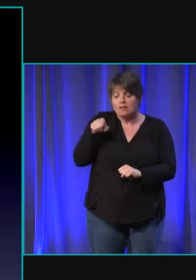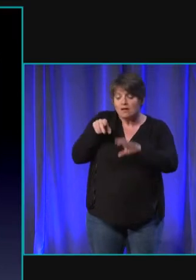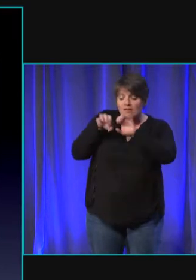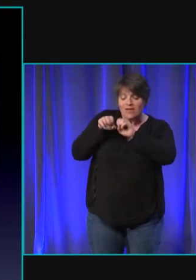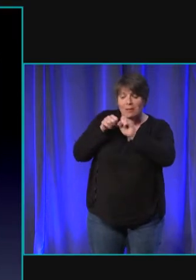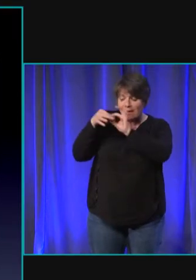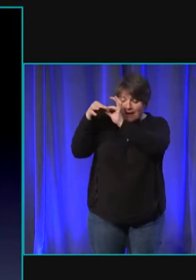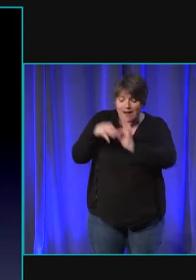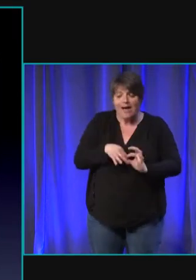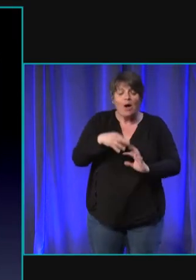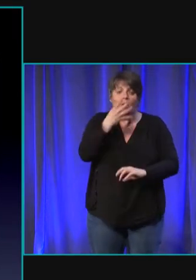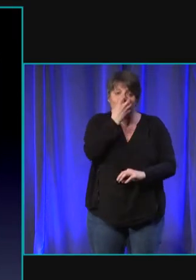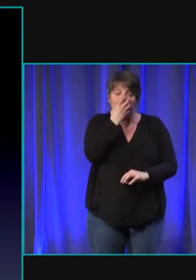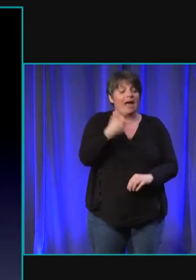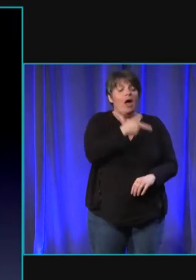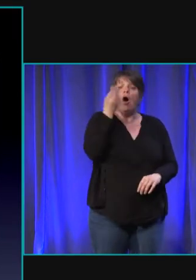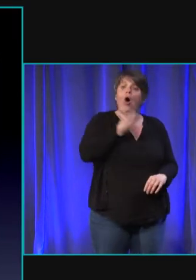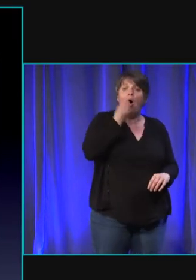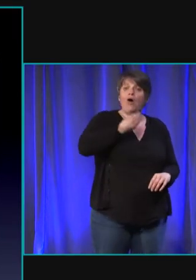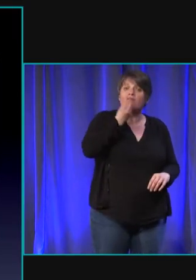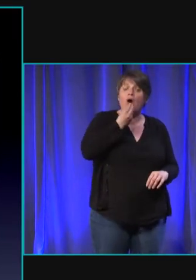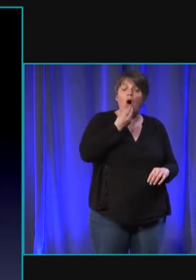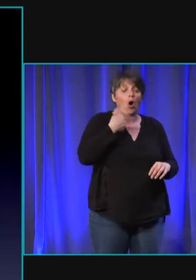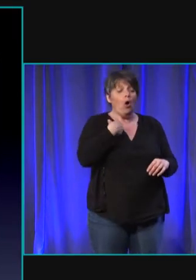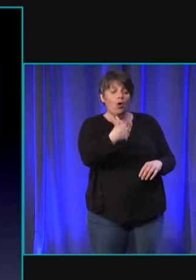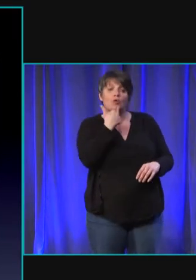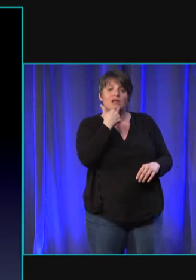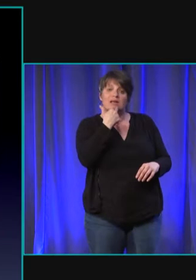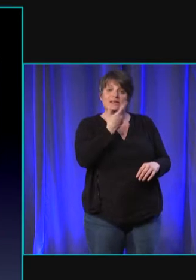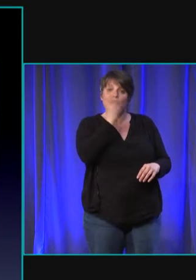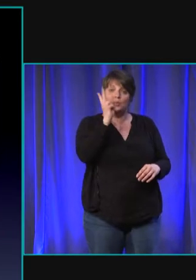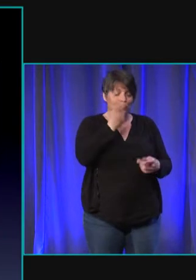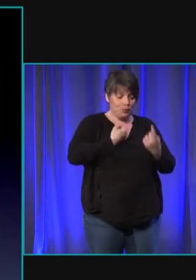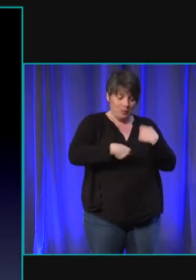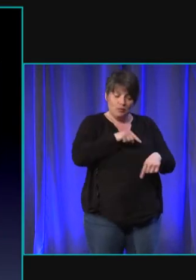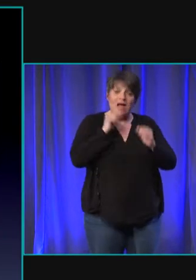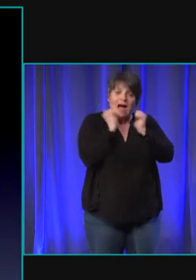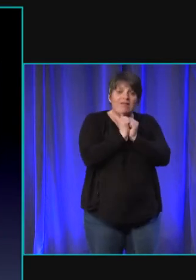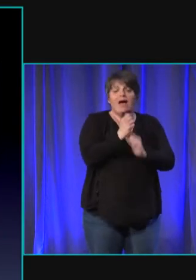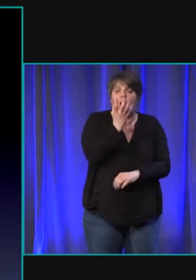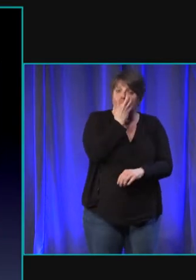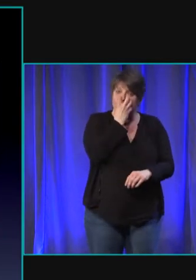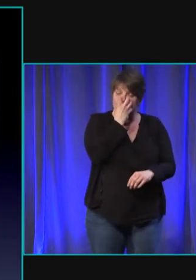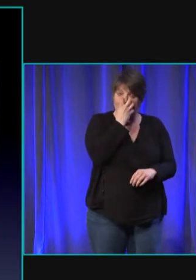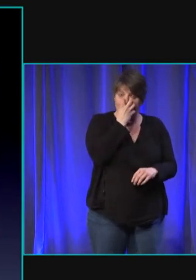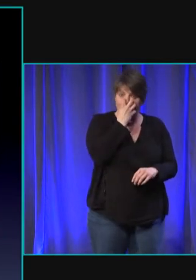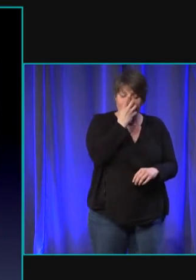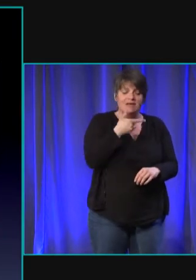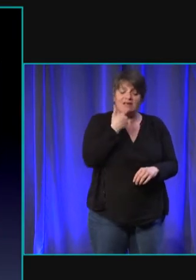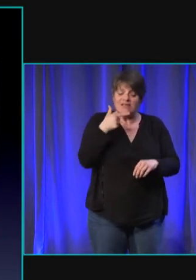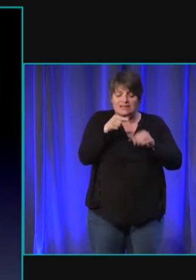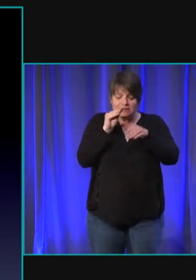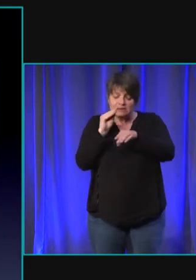l'oxygène. Et l'enfant utilisant majoritairement sa filière aérobie, ça va lui permettre de reformer plus vite